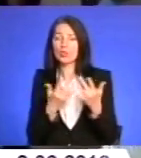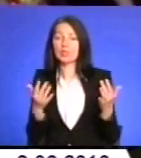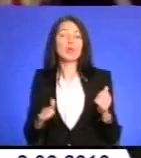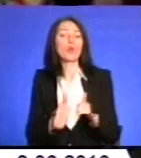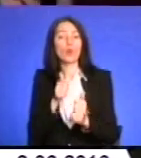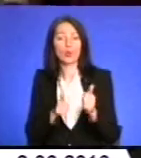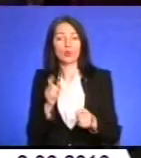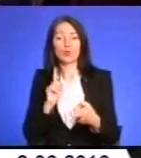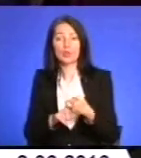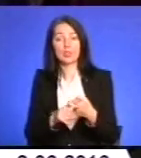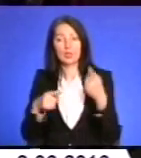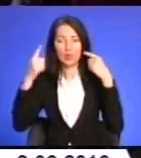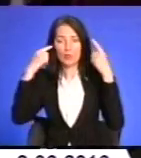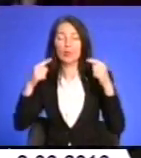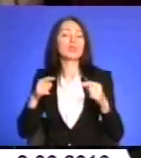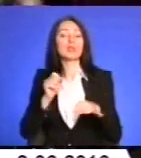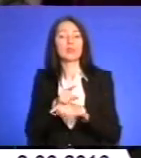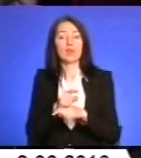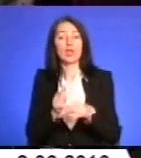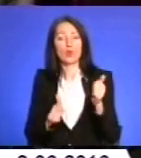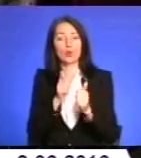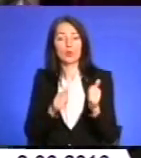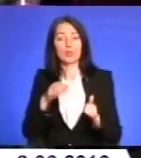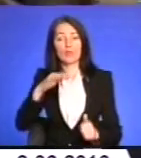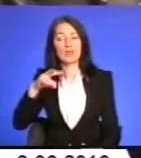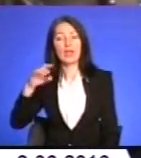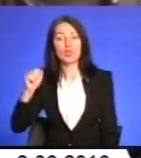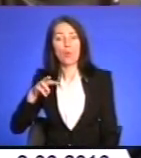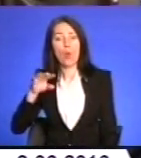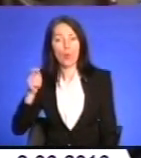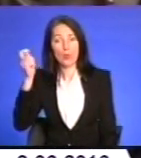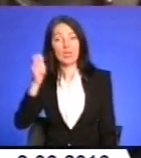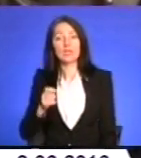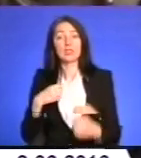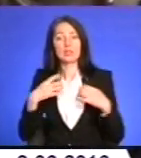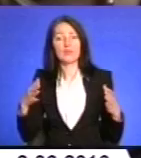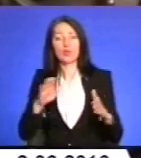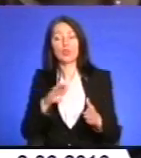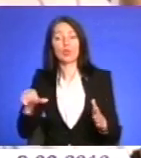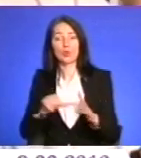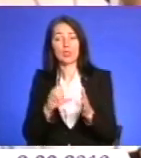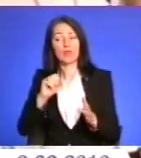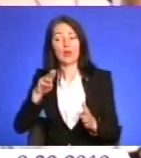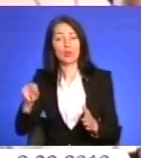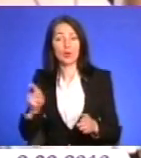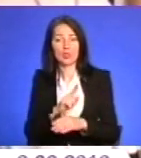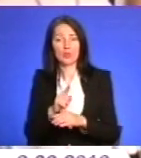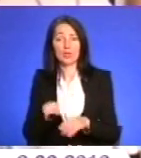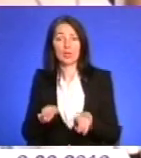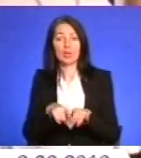завдань, конкурсів та флешмобу. Приїхали на свято діти учасників АТО з Тернопільщини та 40 дітей з Польщі.